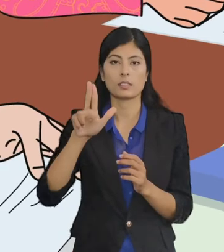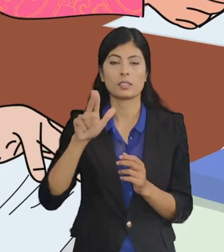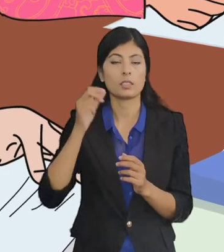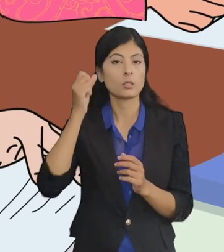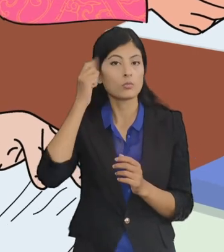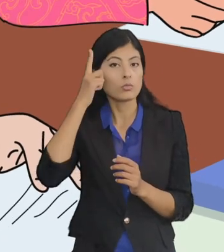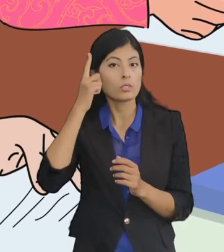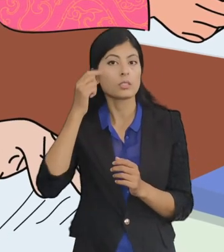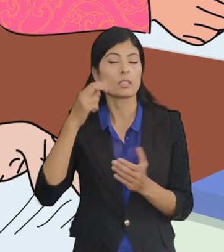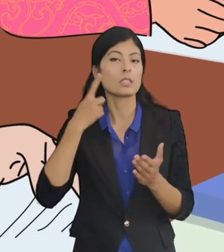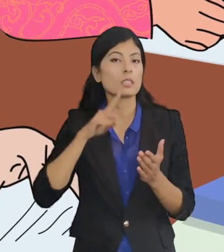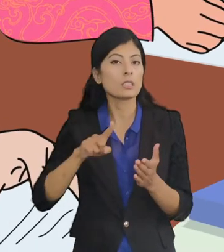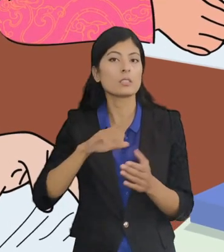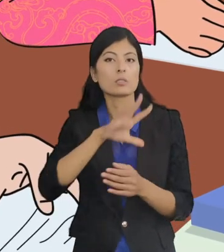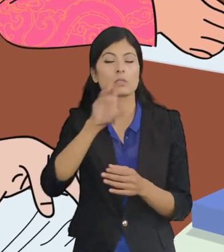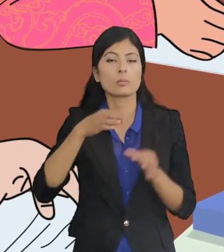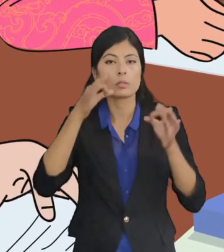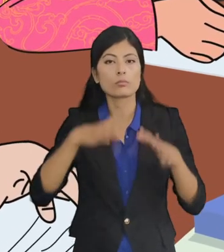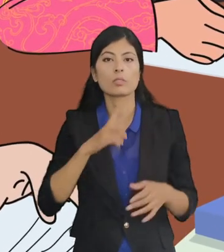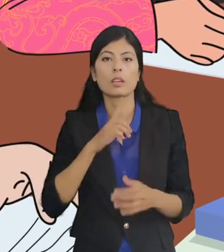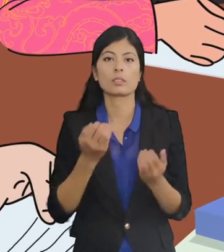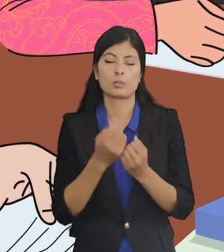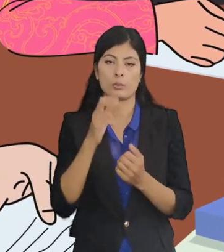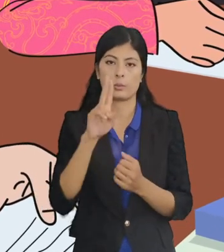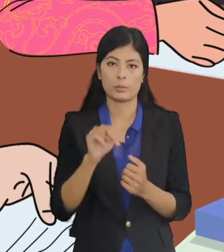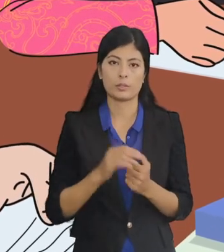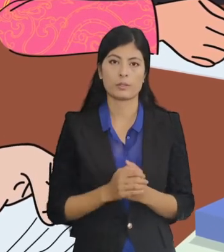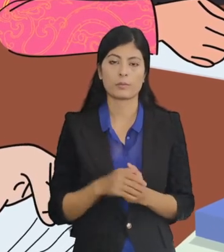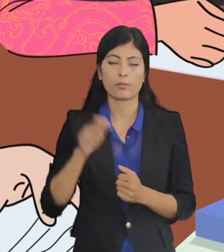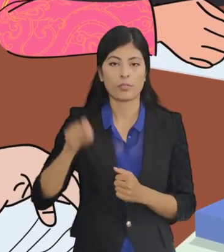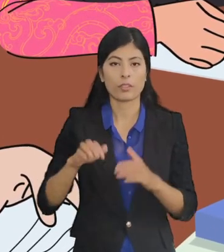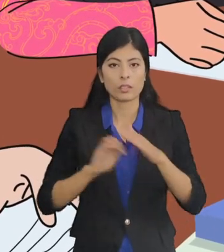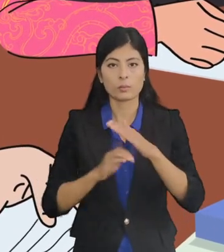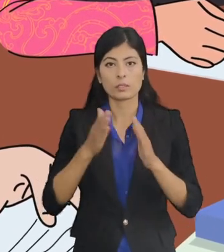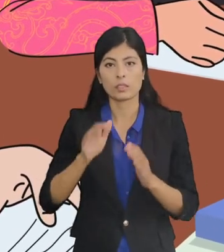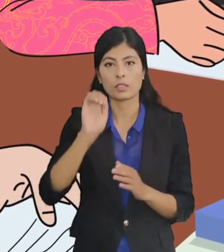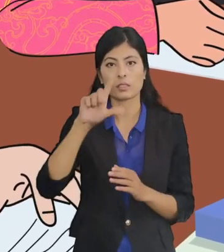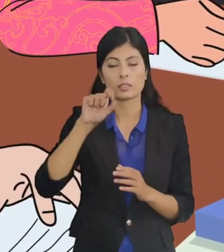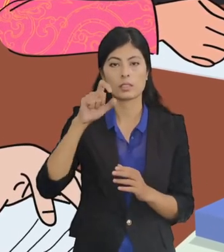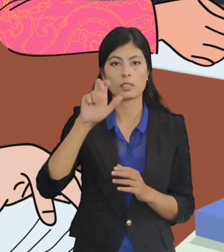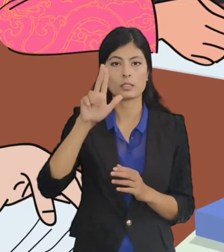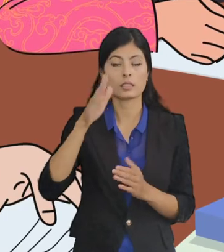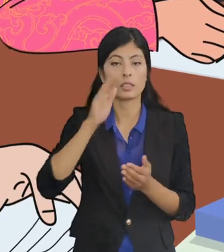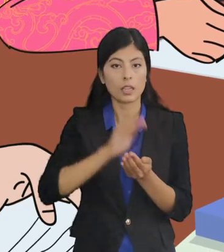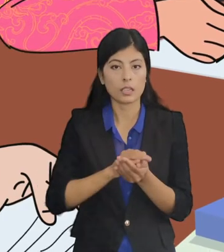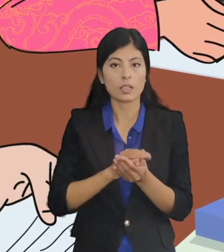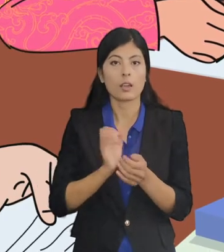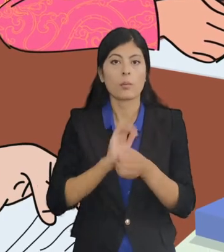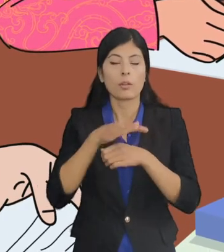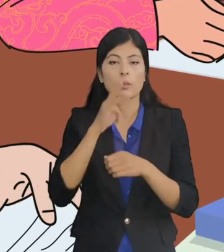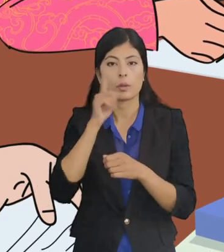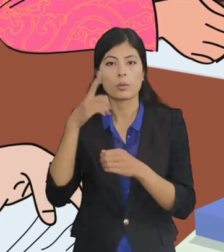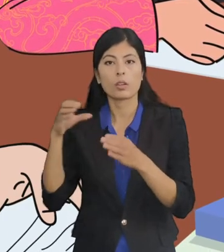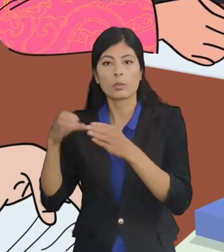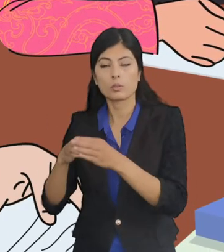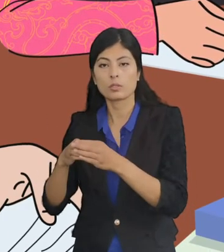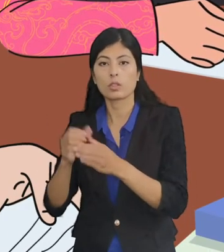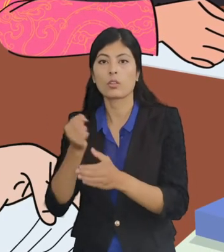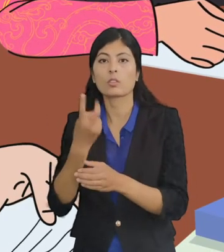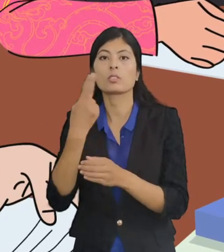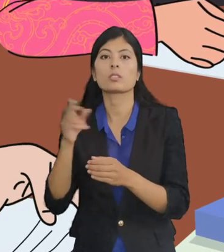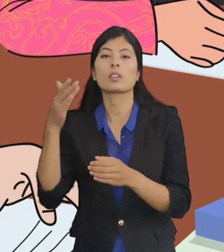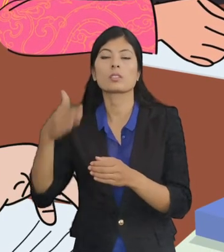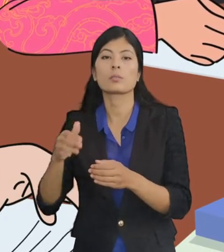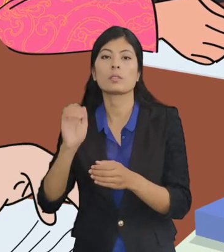साक्षी बुझ्ने दिन पनि तोकी आदेश गर्नुपर्दछ। न्यायिक समितिले साक्षी राख्दा बढीमा एउटा पक्षले कतिजनासम्म